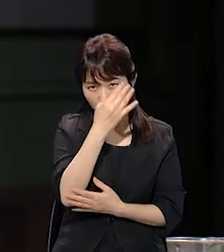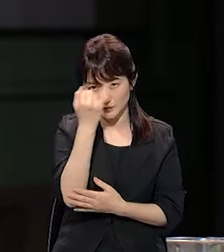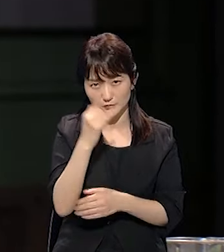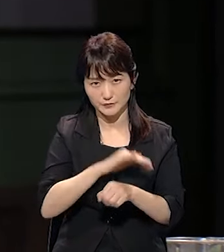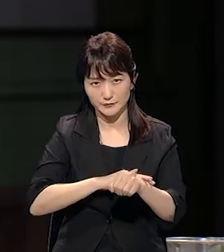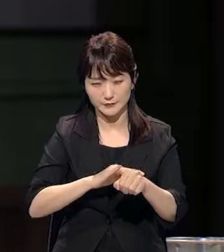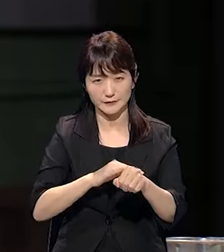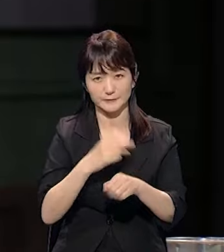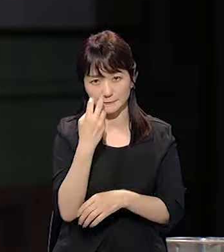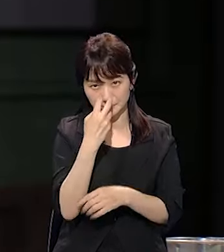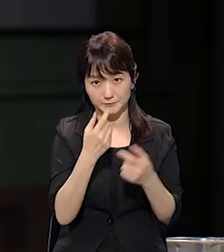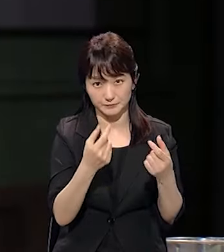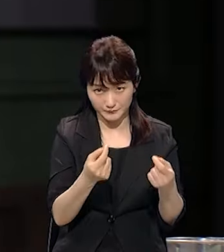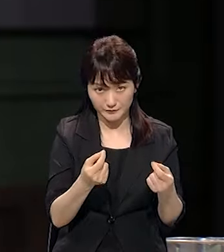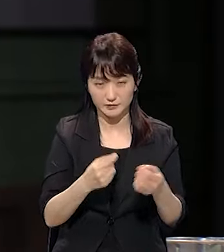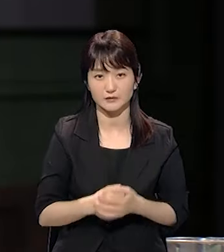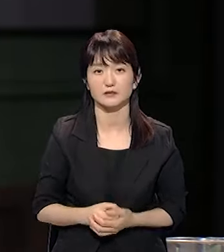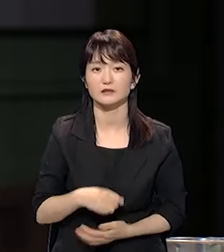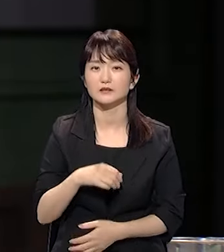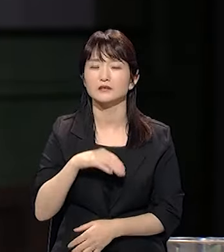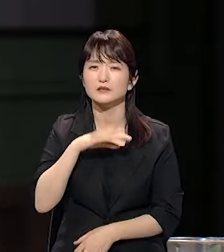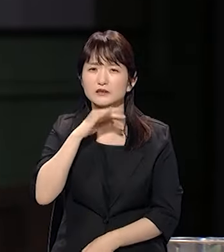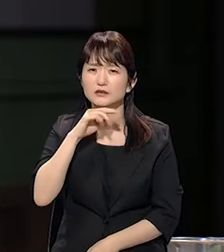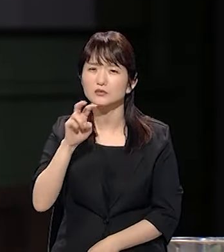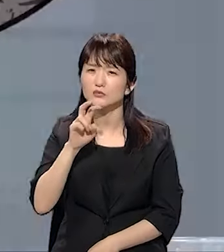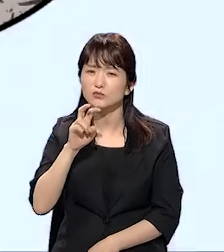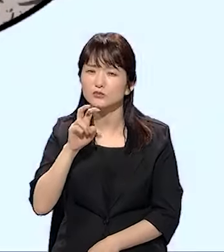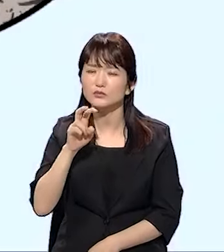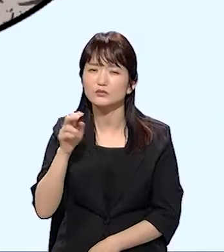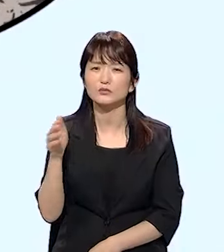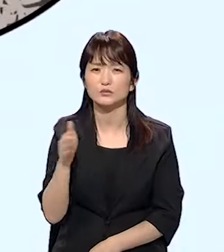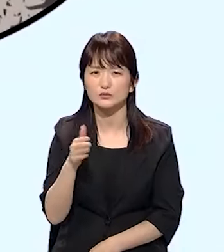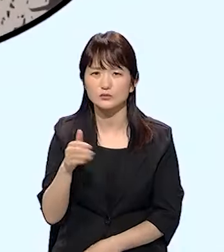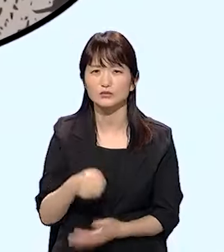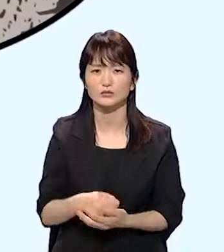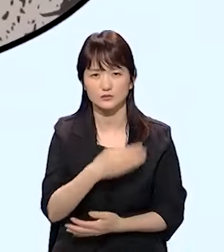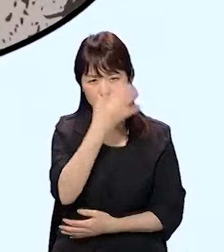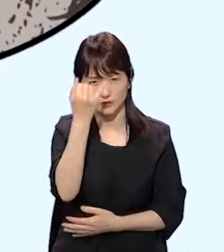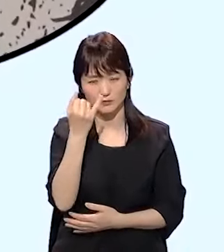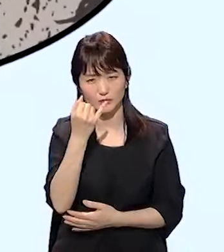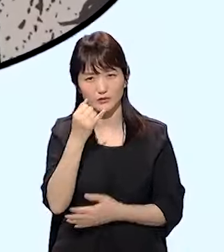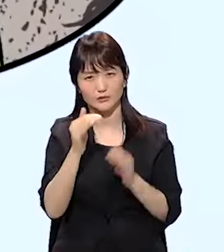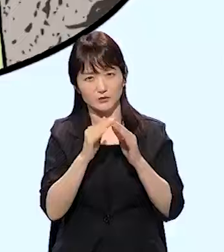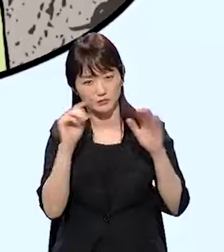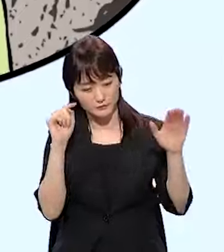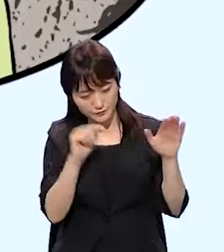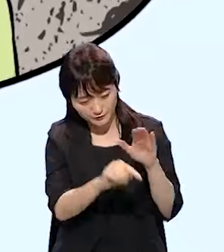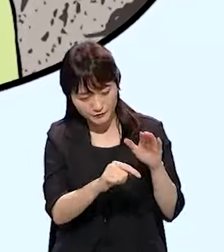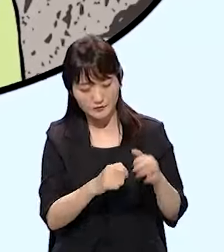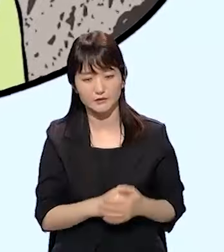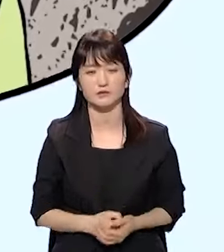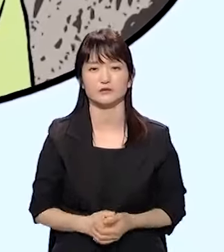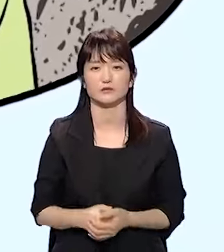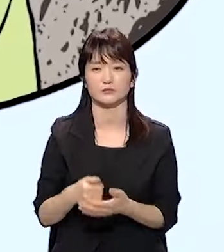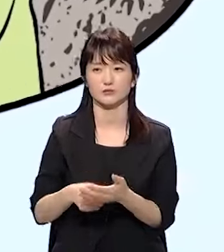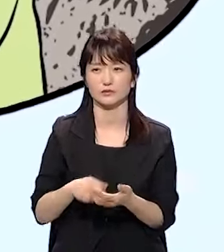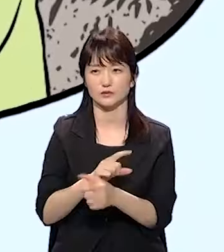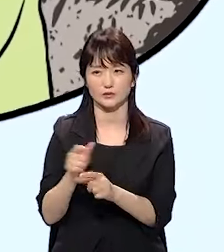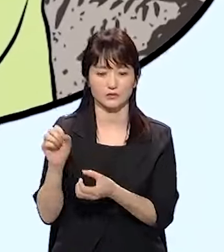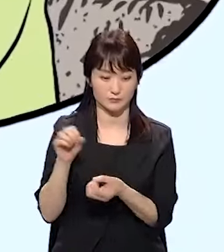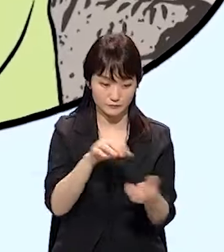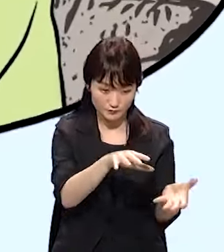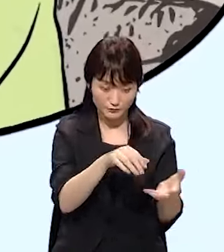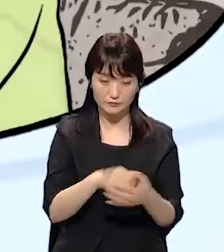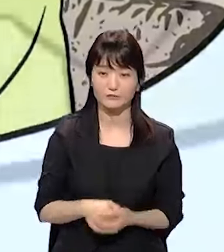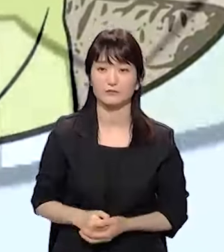때부터 10여년이 지난 지금까지 종족 할머니를 찾아뵙고 생필품 또 음식을 택배로 보내드 면서 곁에 있었다고 합니다